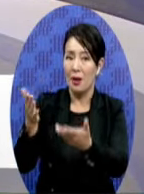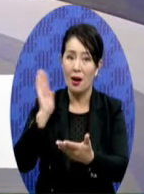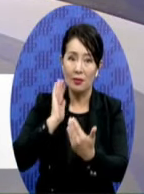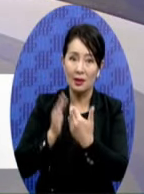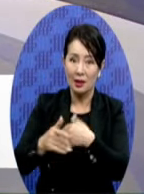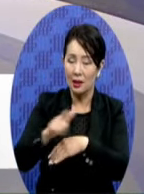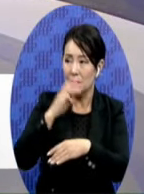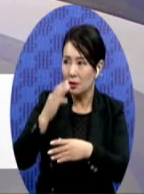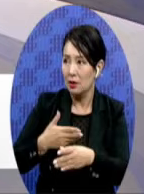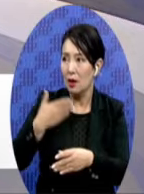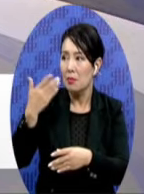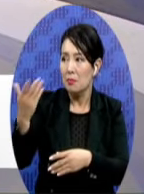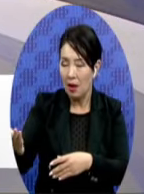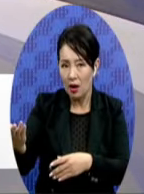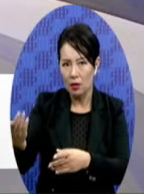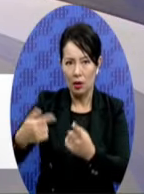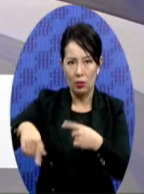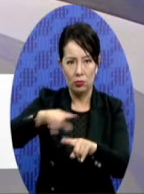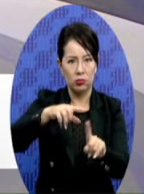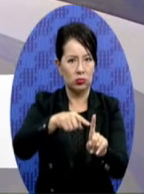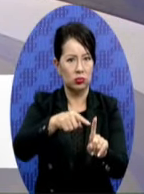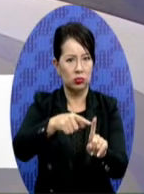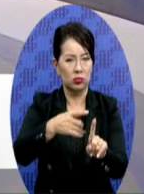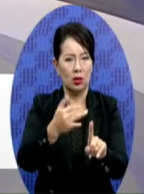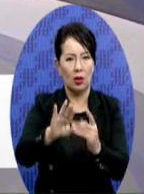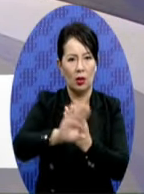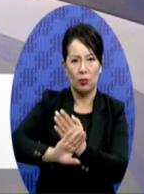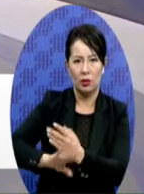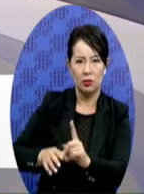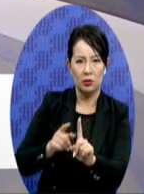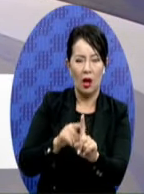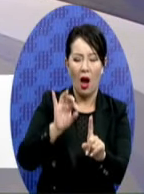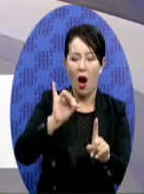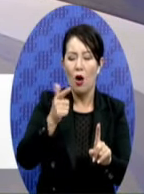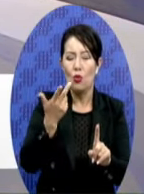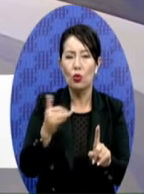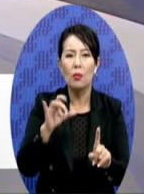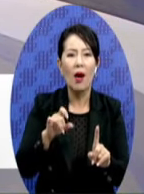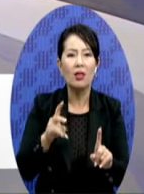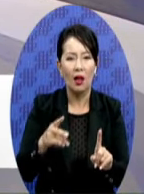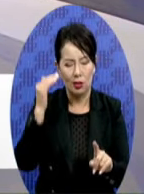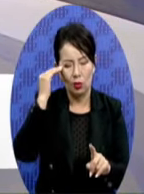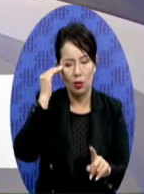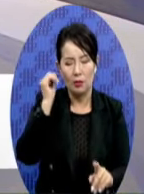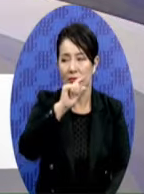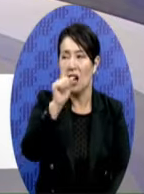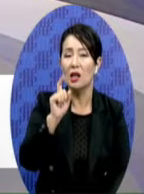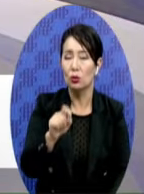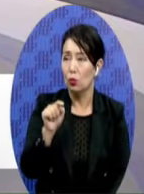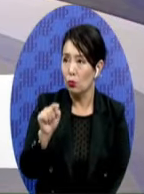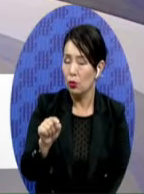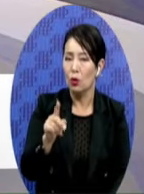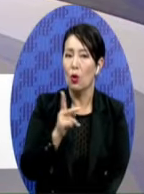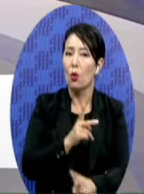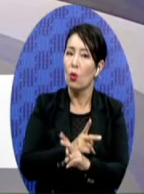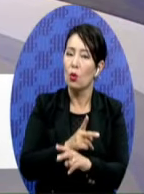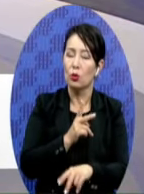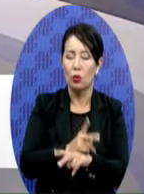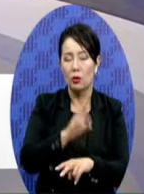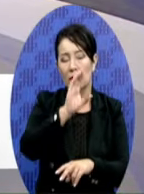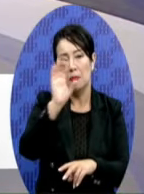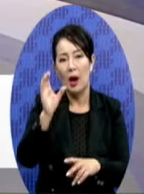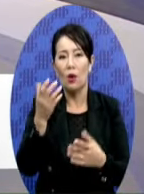тэгтэл тэр түүний аюулгүй байдал гэдэг бол одоо тулгымцсан асуудал болоод байна гэдгийг манай хуульч болоод за хуулийн байгууллагын бас зарим хүмүүс за олон улсын